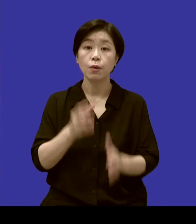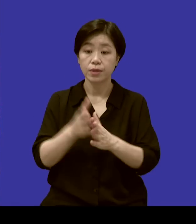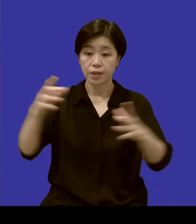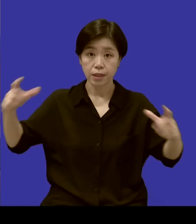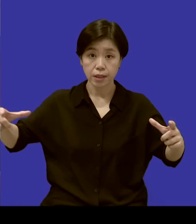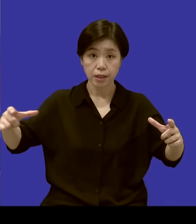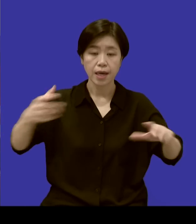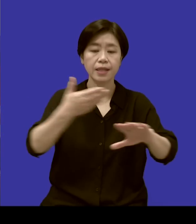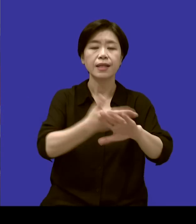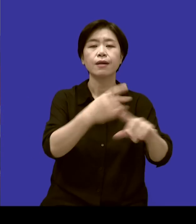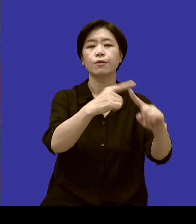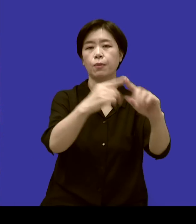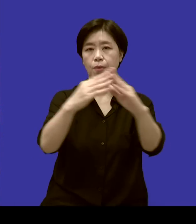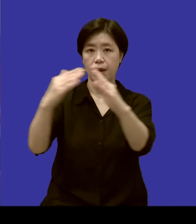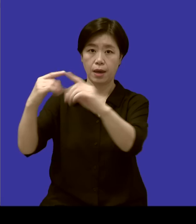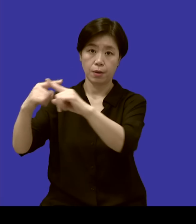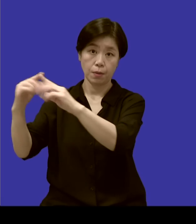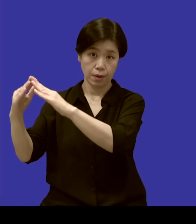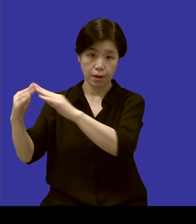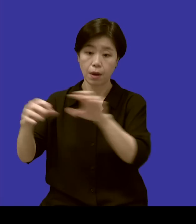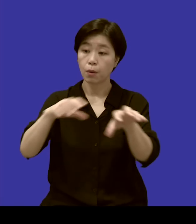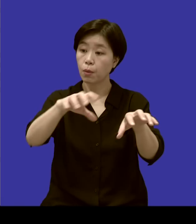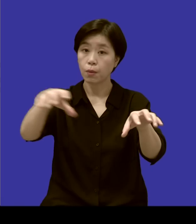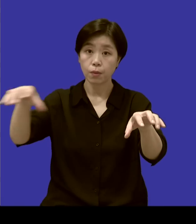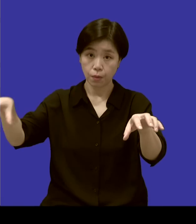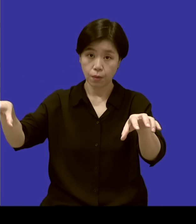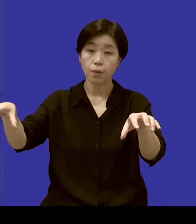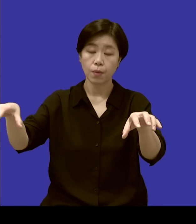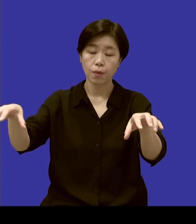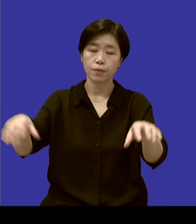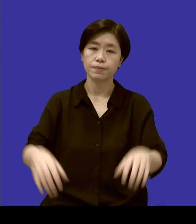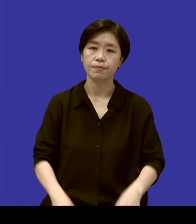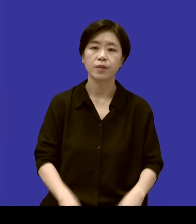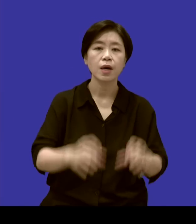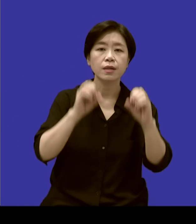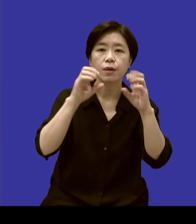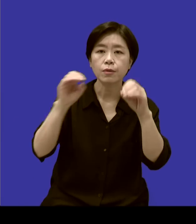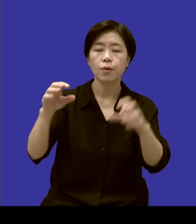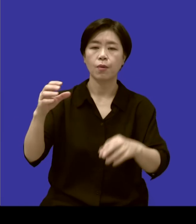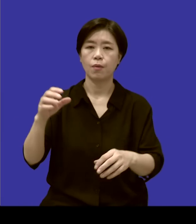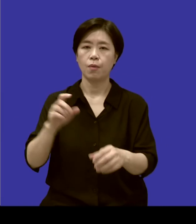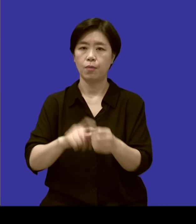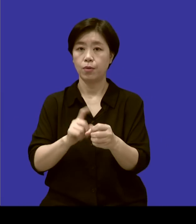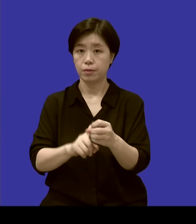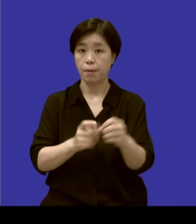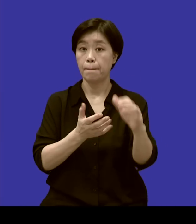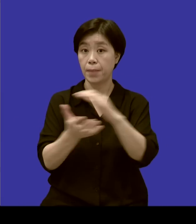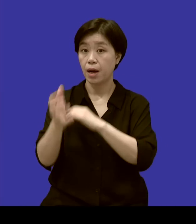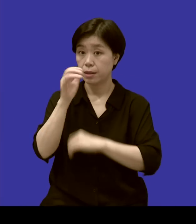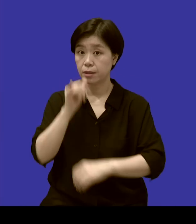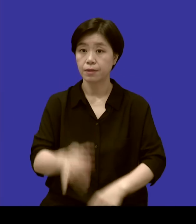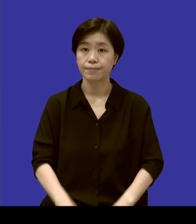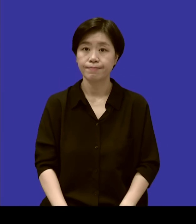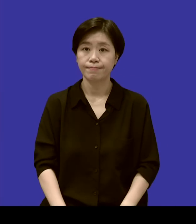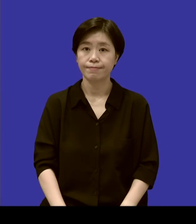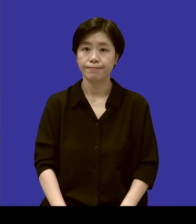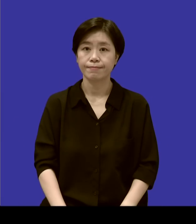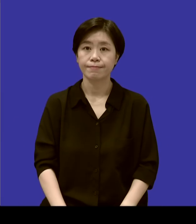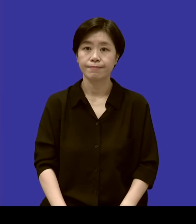서울의 교회, 다른 교회들. 타 교회들로 그래서 대외사역부거든요. 예. 그래서 그 턴을 하게 된